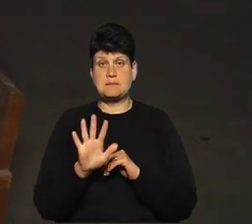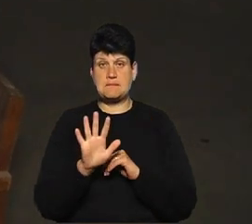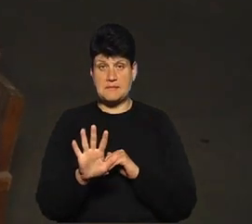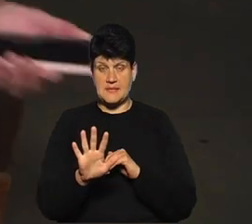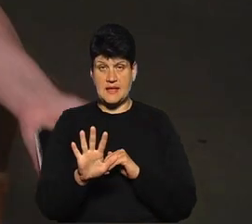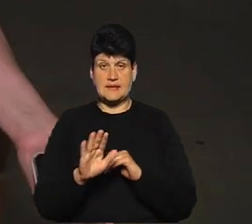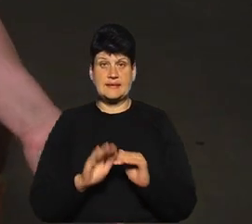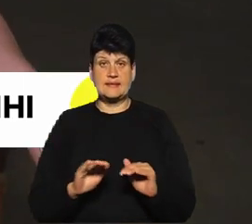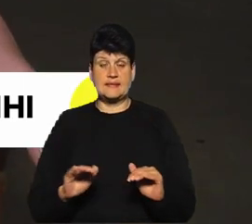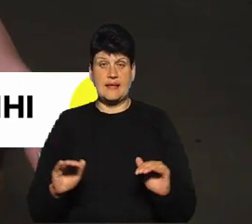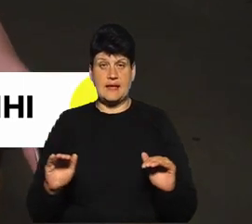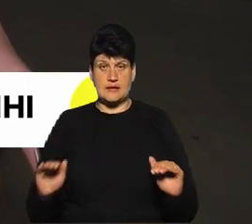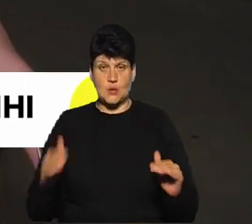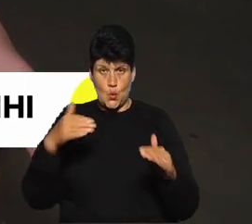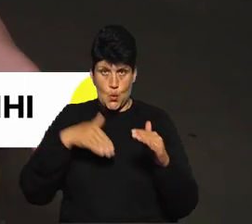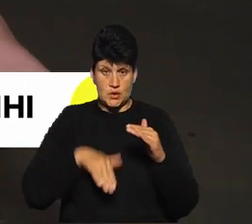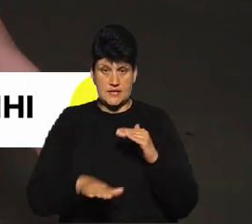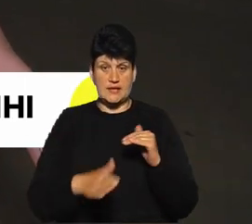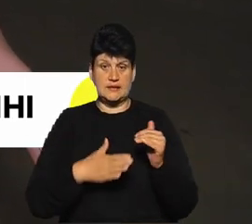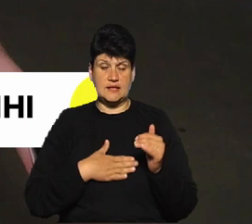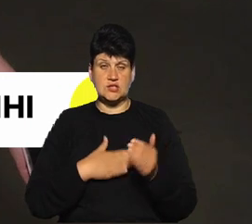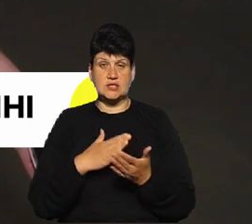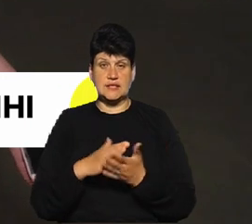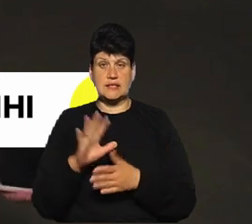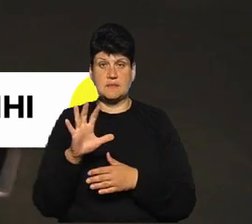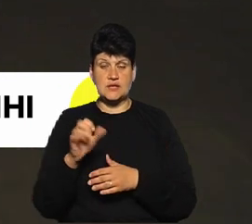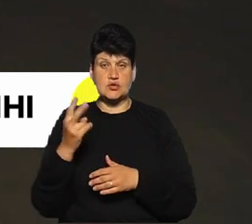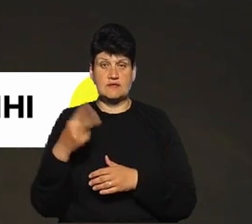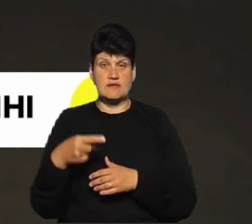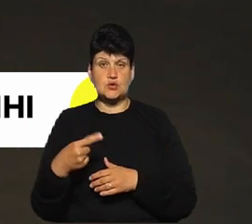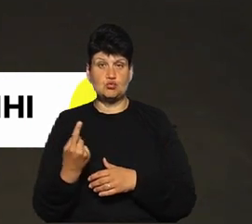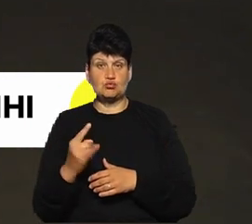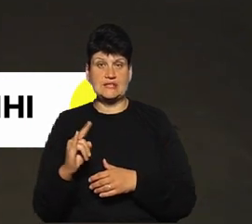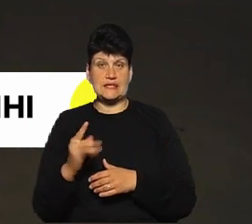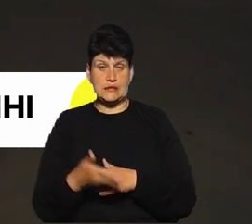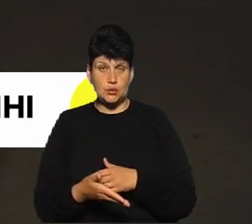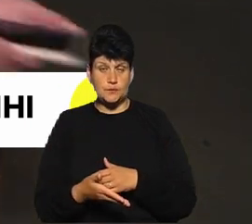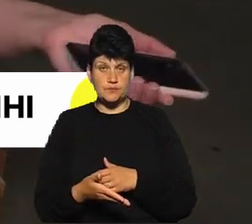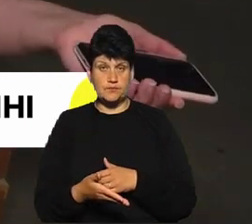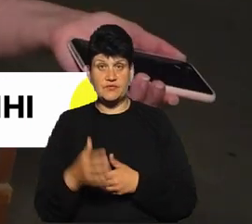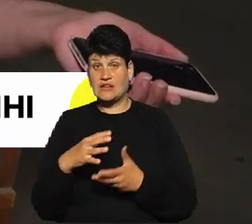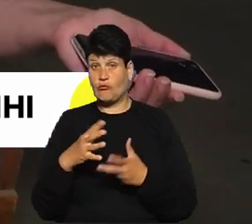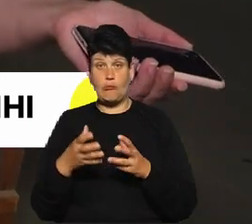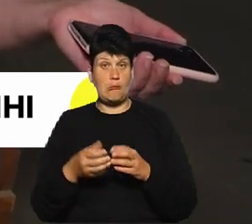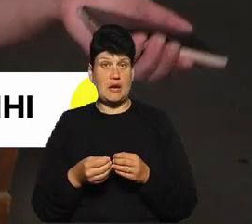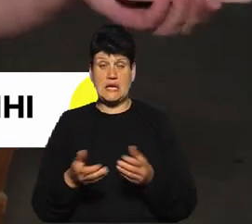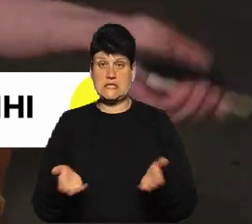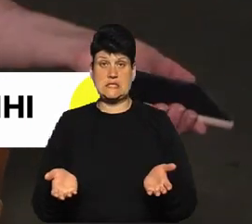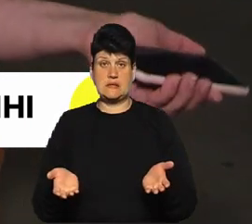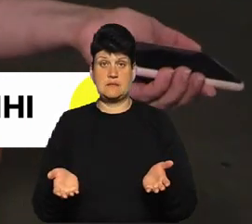дітей. Укриття наше розраховано на 521 дитину. В принципі,